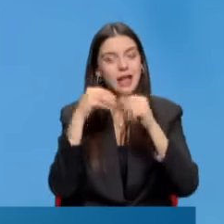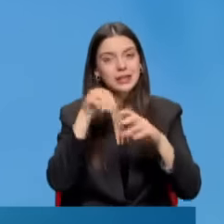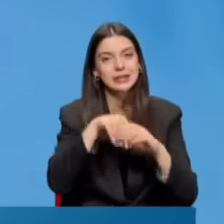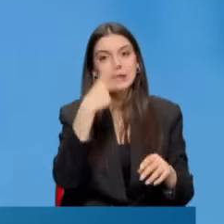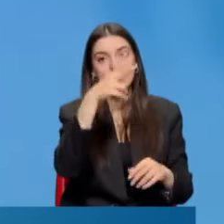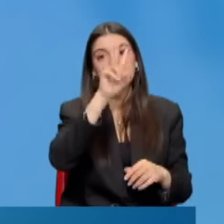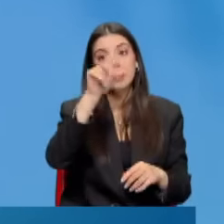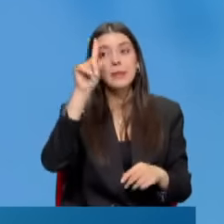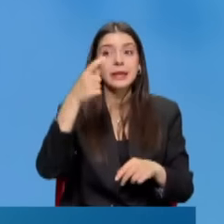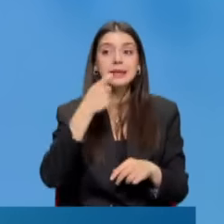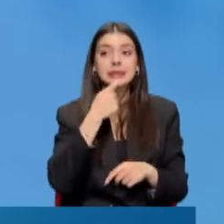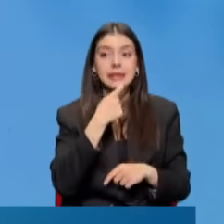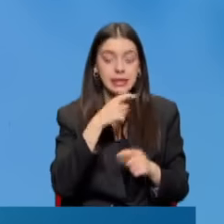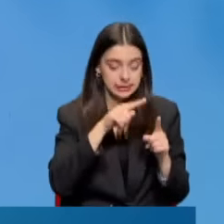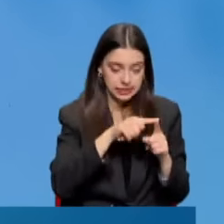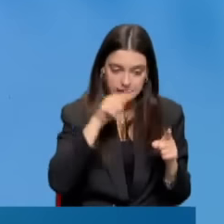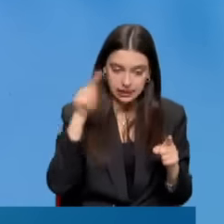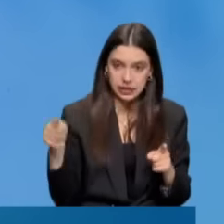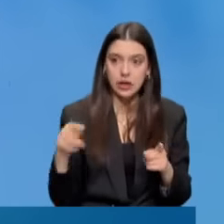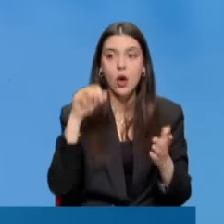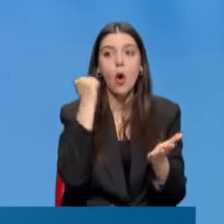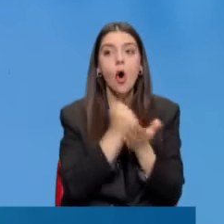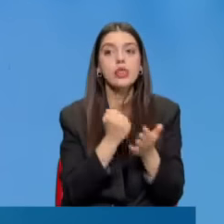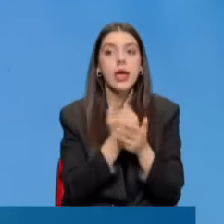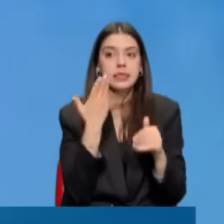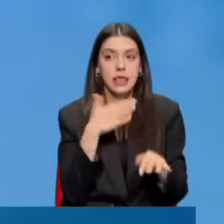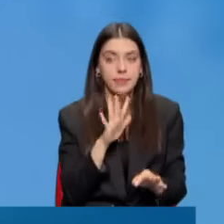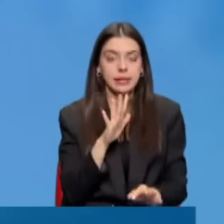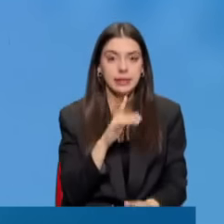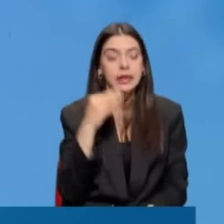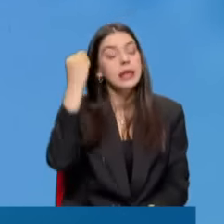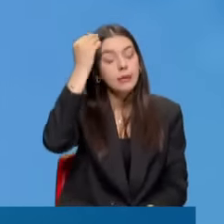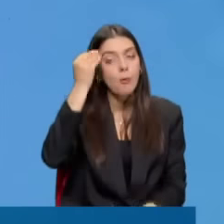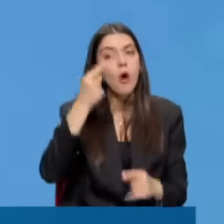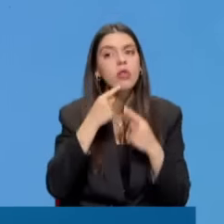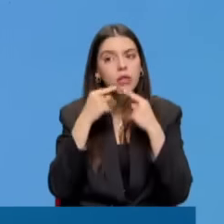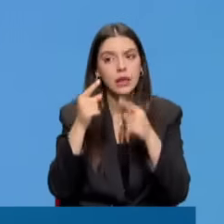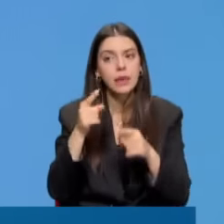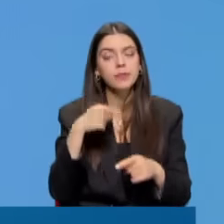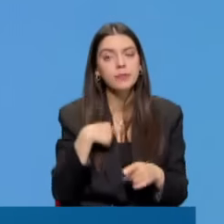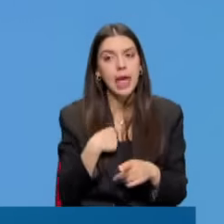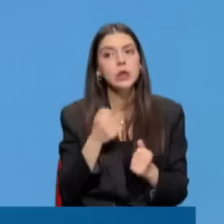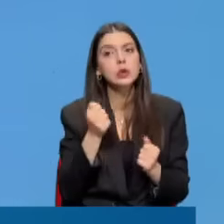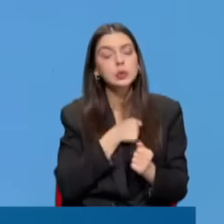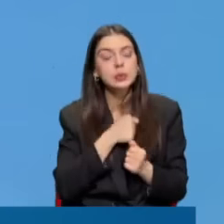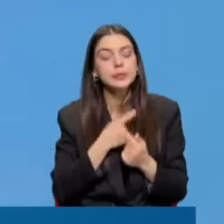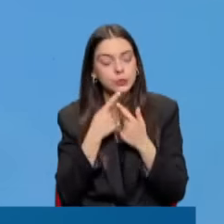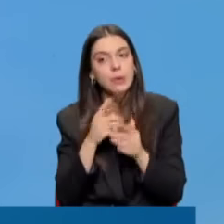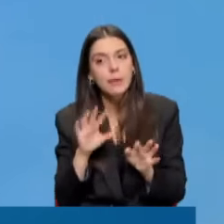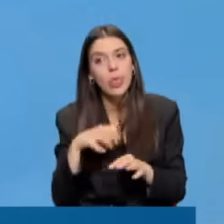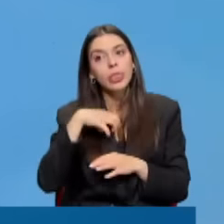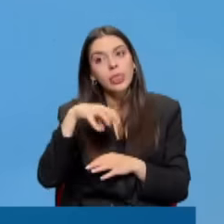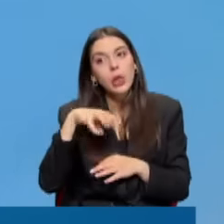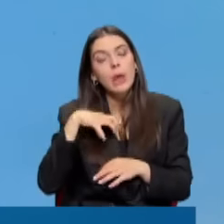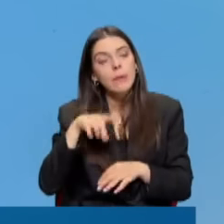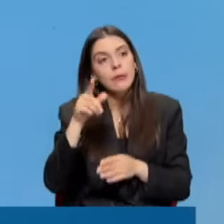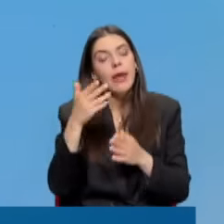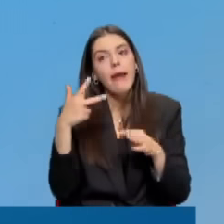cumhurbaşkanlığı'ndan onay çıkmamasına tepki gösterdi İmamoğlu üzülerek ifade edeyim dönem dönem bu tür